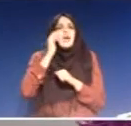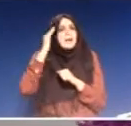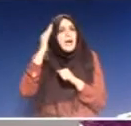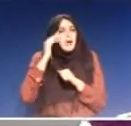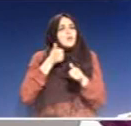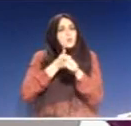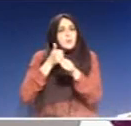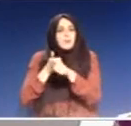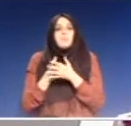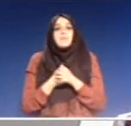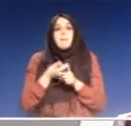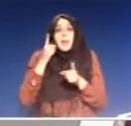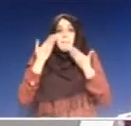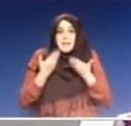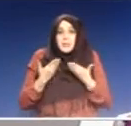هذه اللحظة